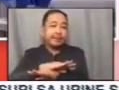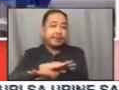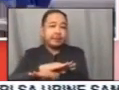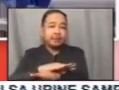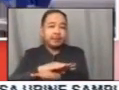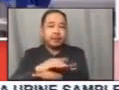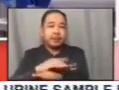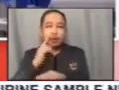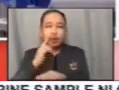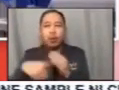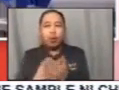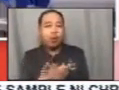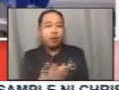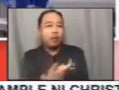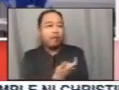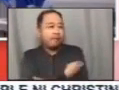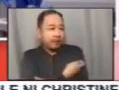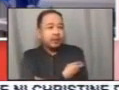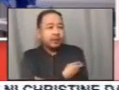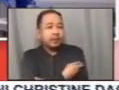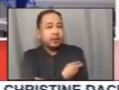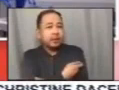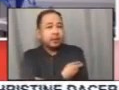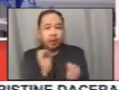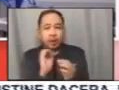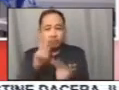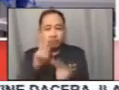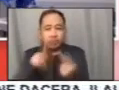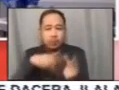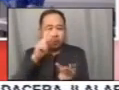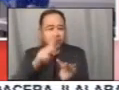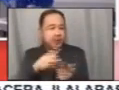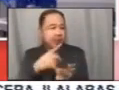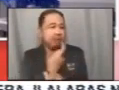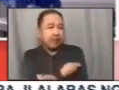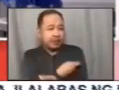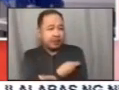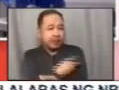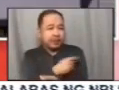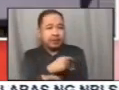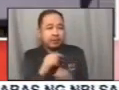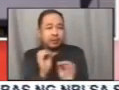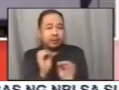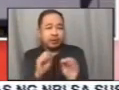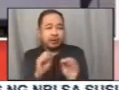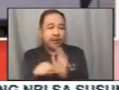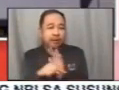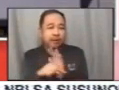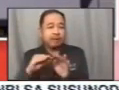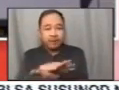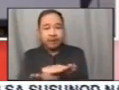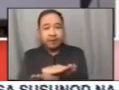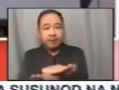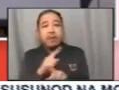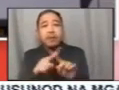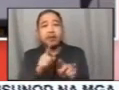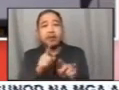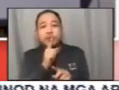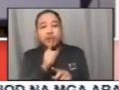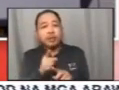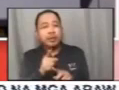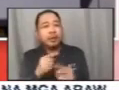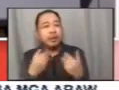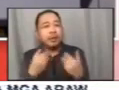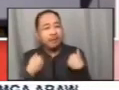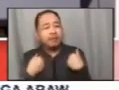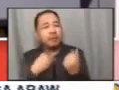ng mga bakuna, kailangan mga 30 minutes to 1 hour dapat mapantayan ko kayo for any side effects. Okay,